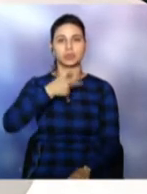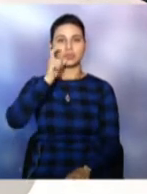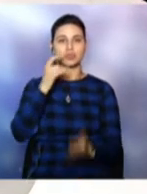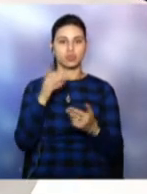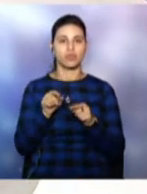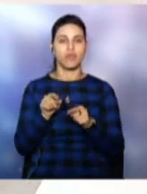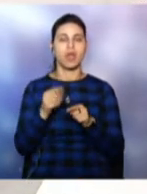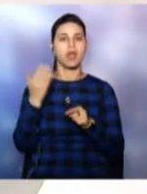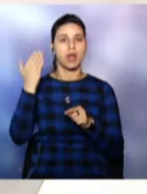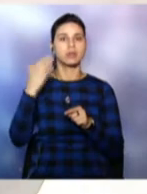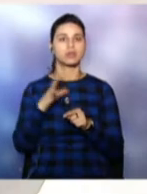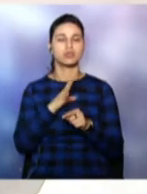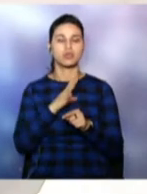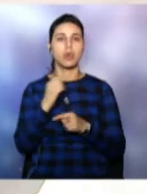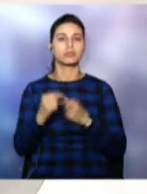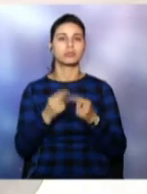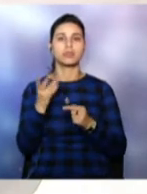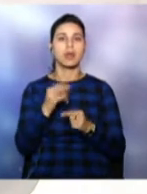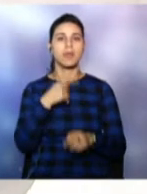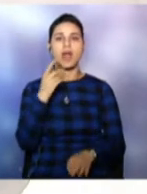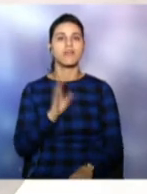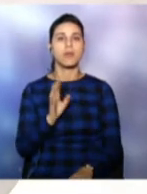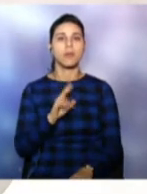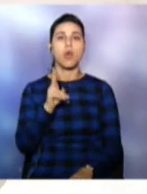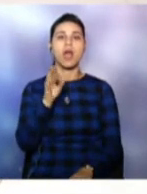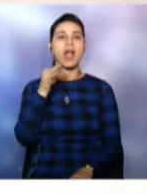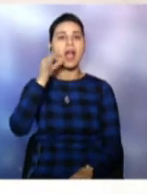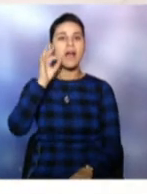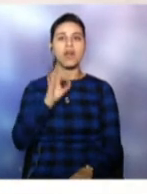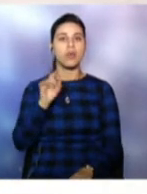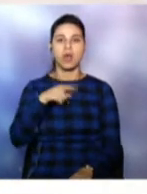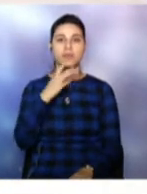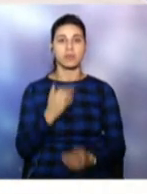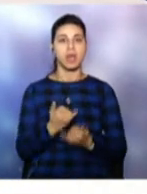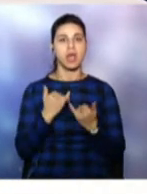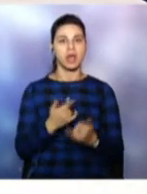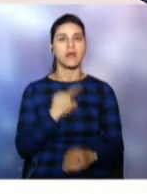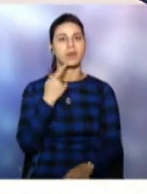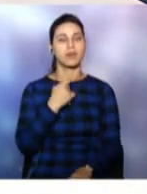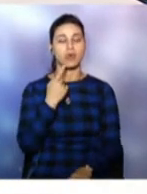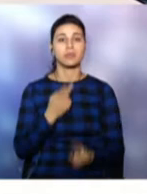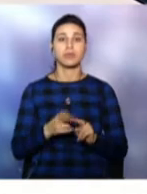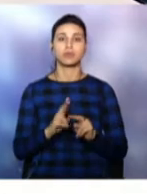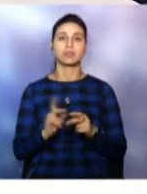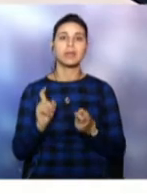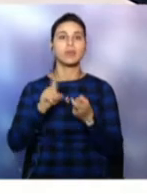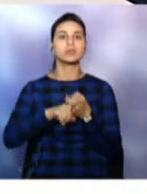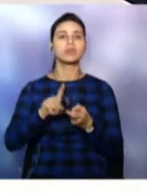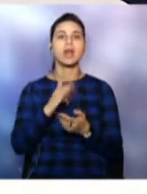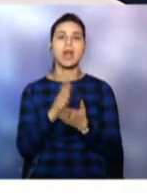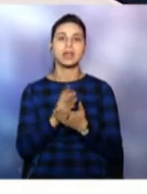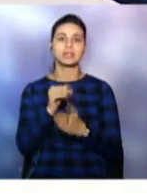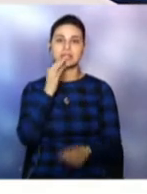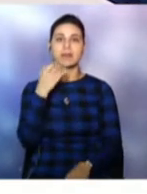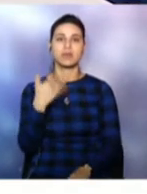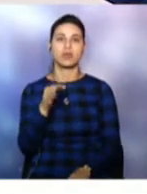1000 წლეულების მანძილზე, მაგრამ არ ვლაპარაკობდით კოფეინდამოკიდებულებას. დღეს ჩვენ ამაზე ვსაუბრობთ. ამიტომ დამოკიდებულება რა არის და მე